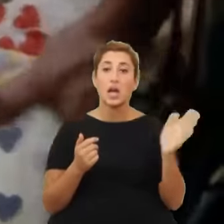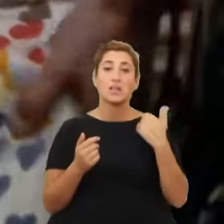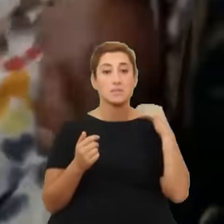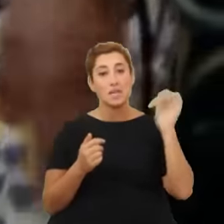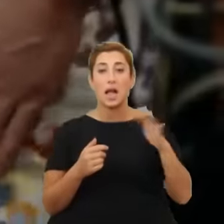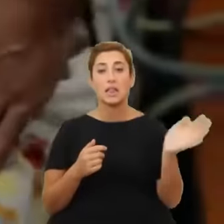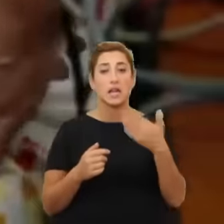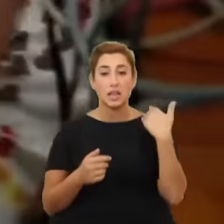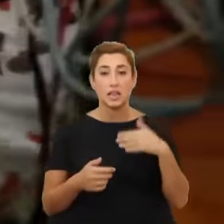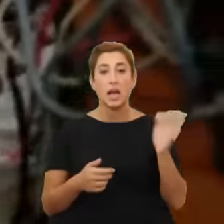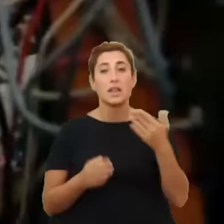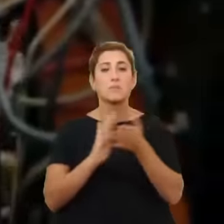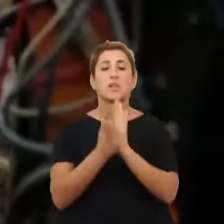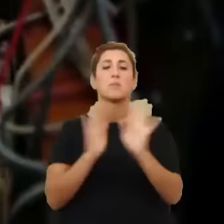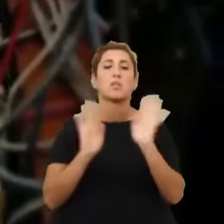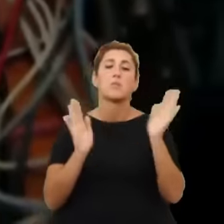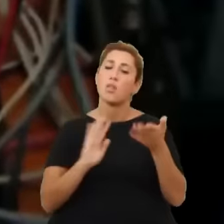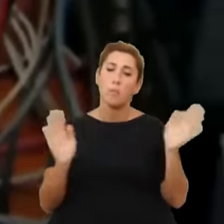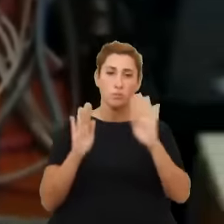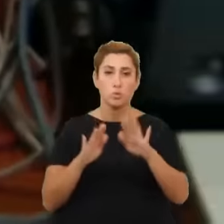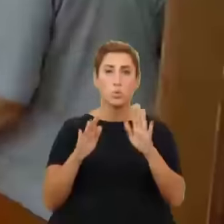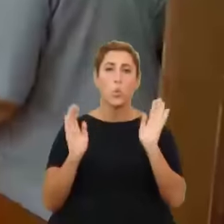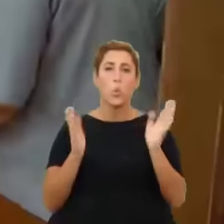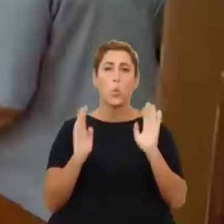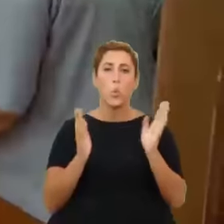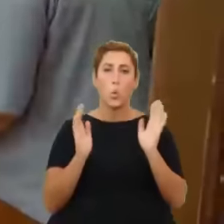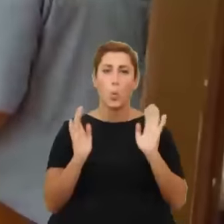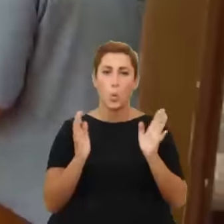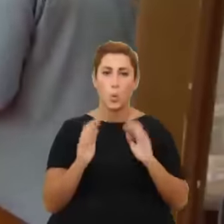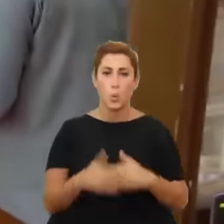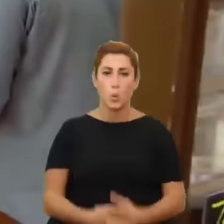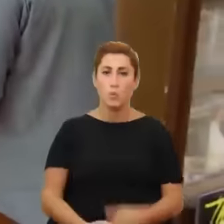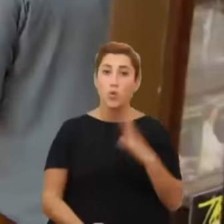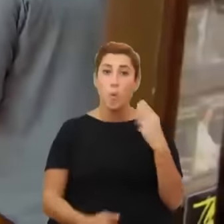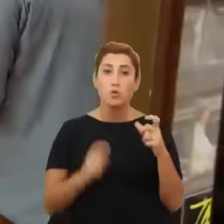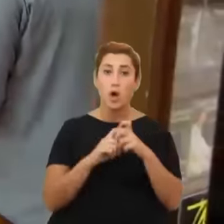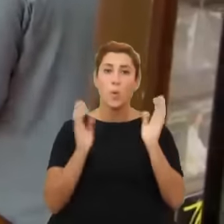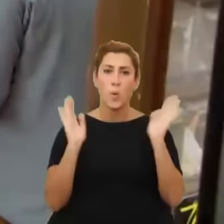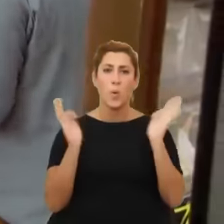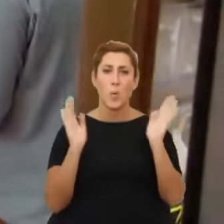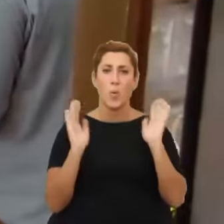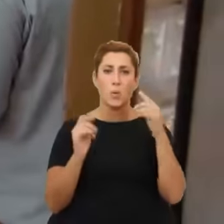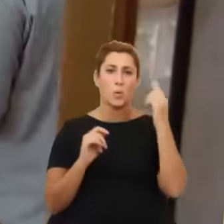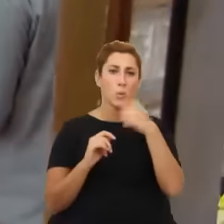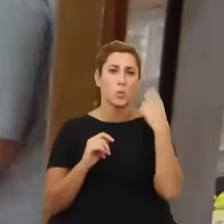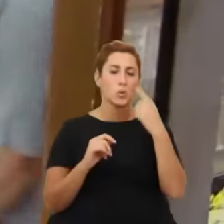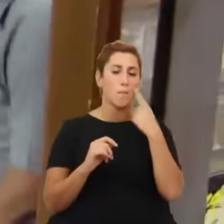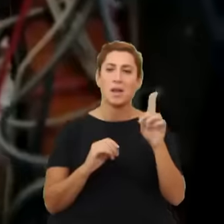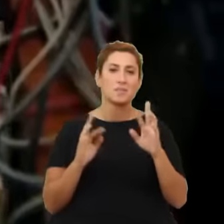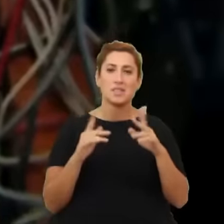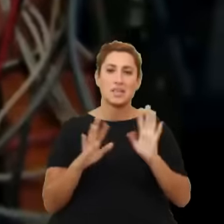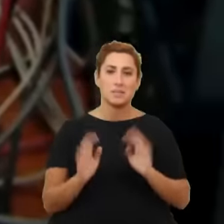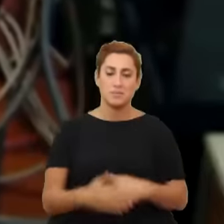Hadi biz geldik hadi. Hadi bitti bitti bitti. Tamam dur dur. Oo. Ne olmuş Ergun? Oo yüzü bakılacak durumda değil